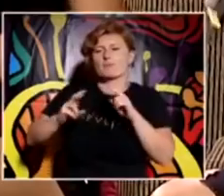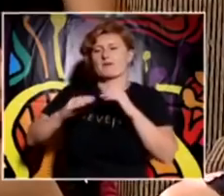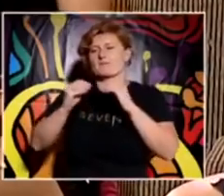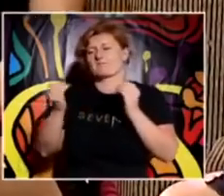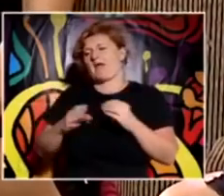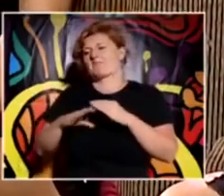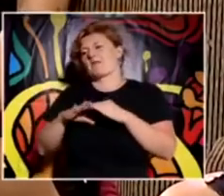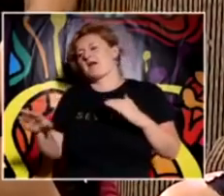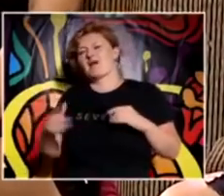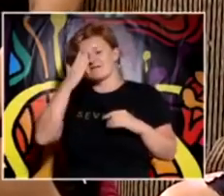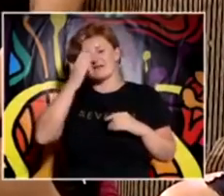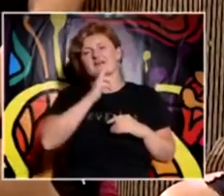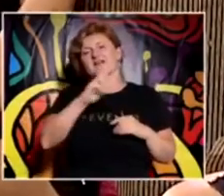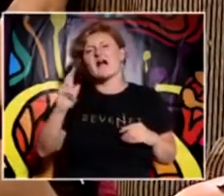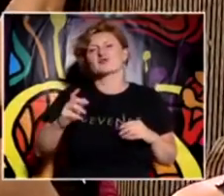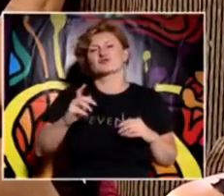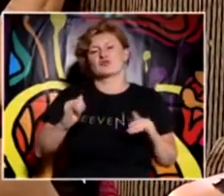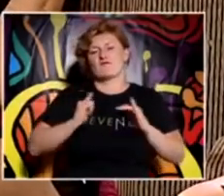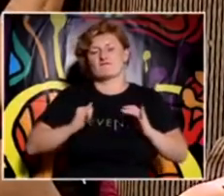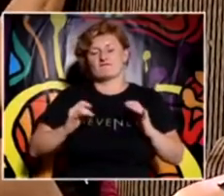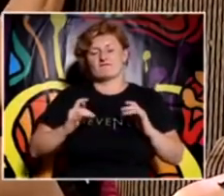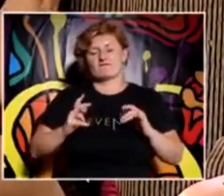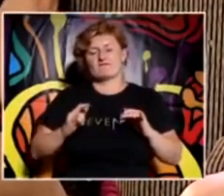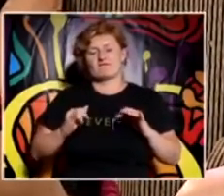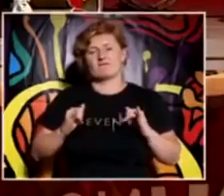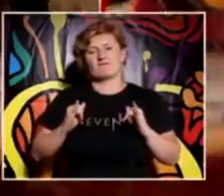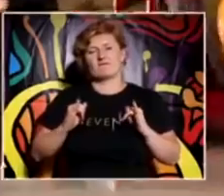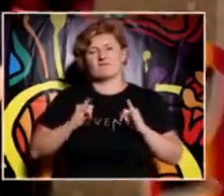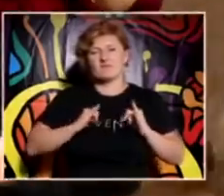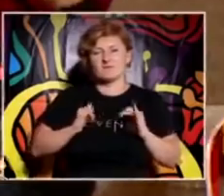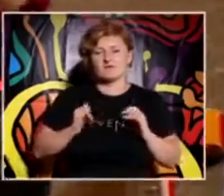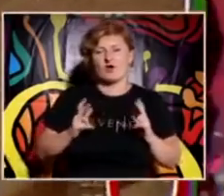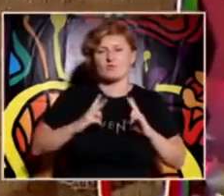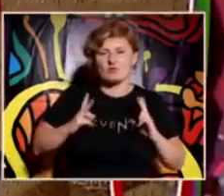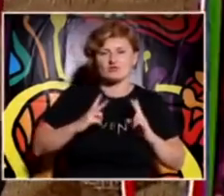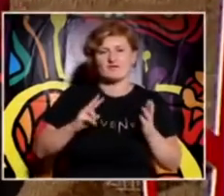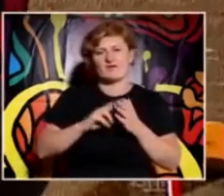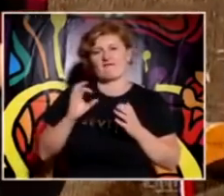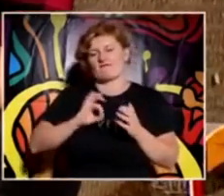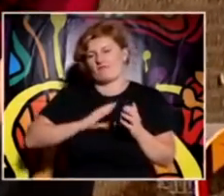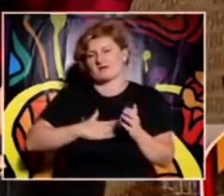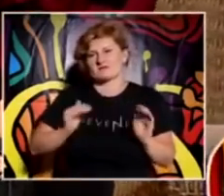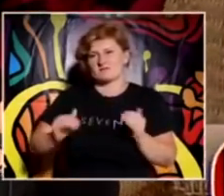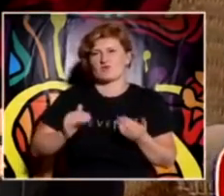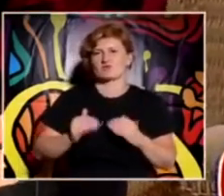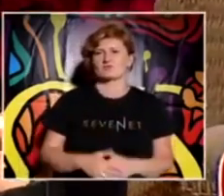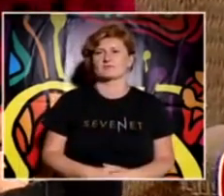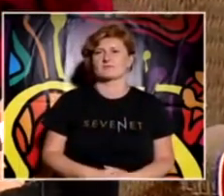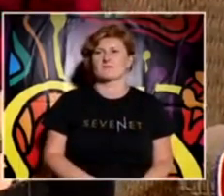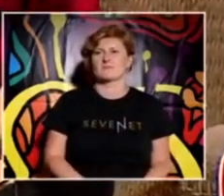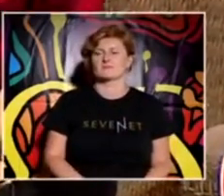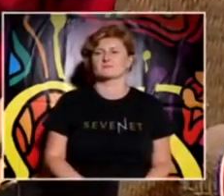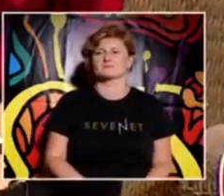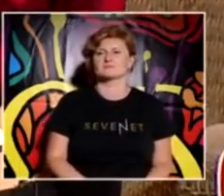Każdy inaczej odpoczywa na swój sposób, więc my po prostu... Ja głównie to pranie robię, pranie, przepierkę, doładowuję powerbanki. Dzień prania jest ważny,